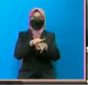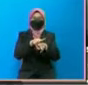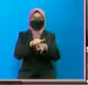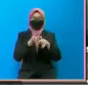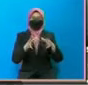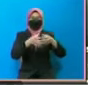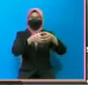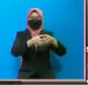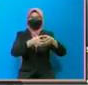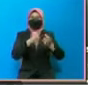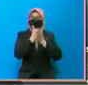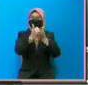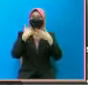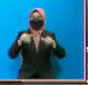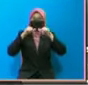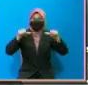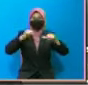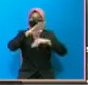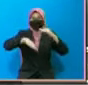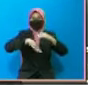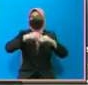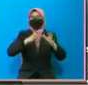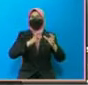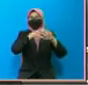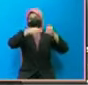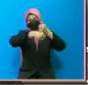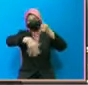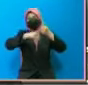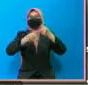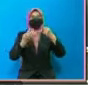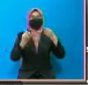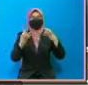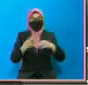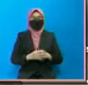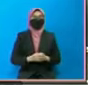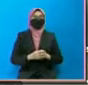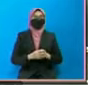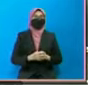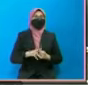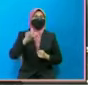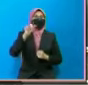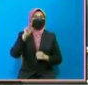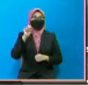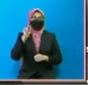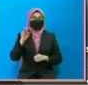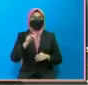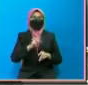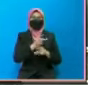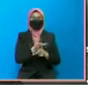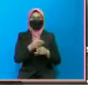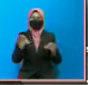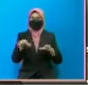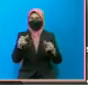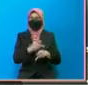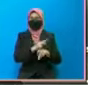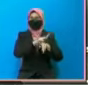Khan inisiatif satu bantuan yang diumumkan di bawah PKS PKS rangsangan dan belanja negara laksana menyerah dan memantau pelaksanaan